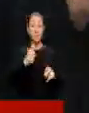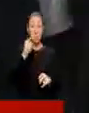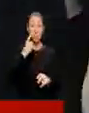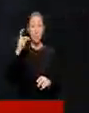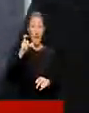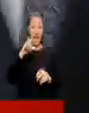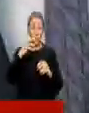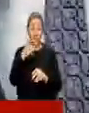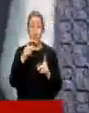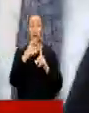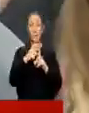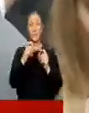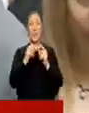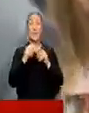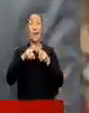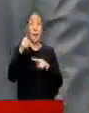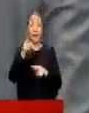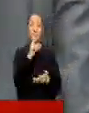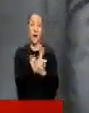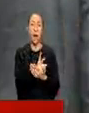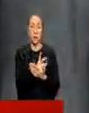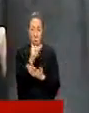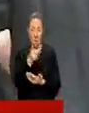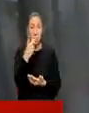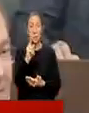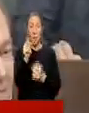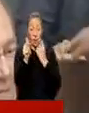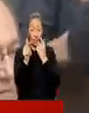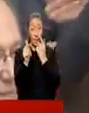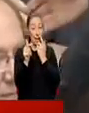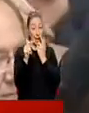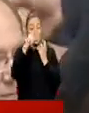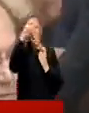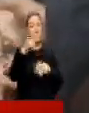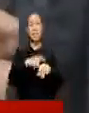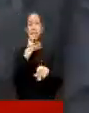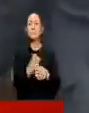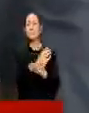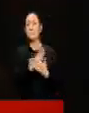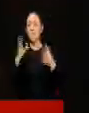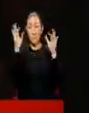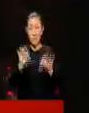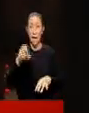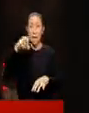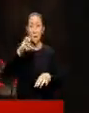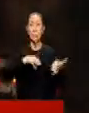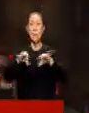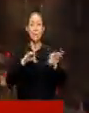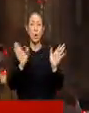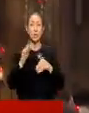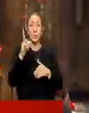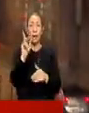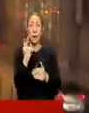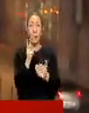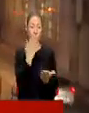ve Cumhurbaşkanı Erdoğan'ın damadı Berat albayın kararıyla 201 da kalıcı Yaz saati uygulaması başladığında Elektrik Mühendisleri Odası